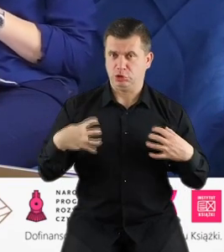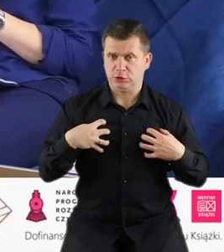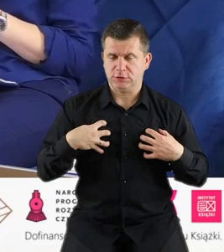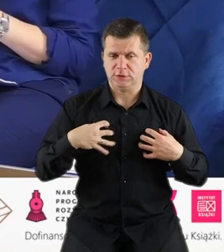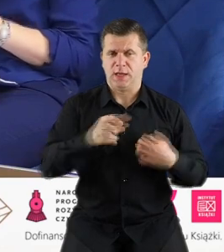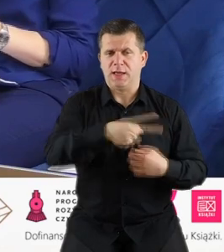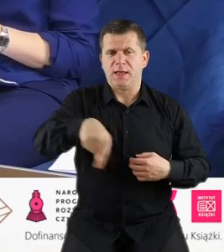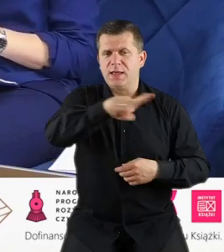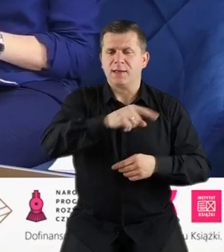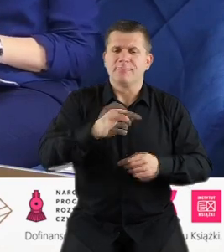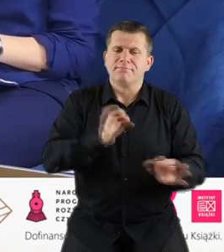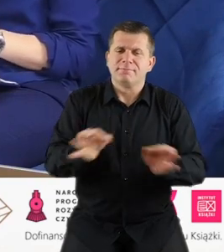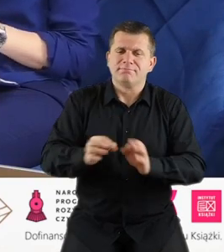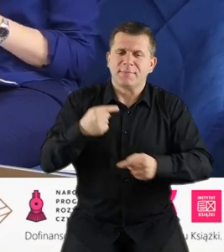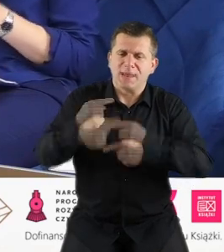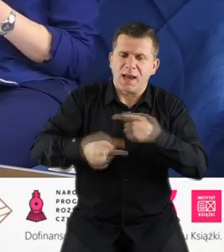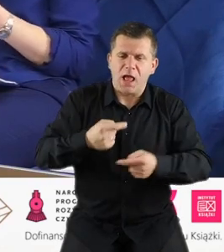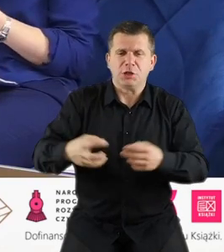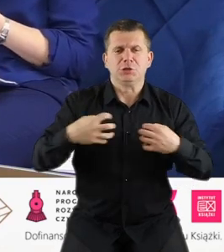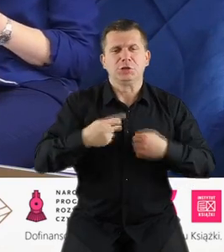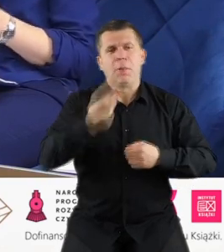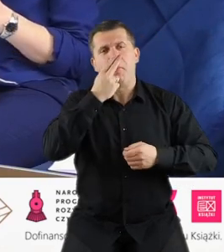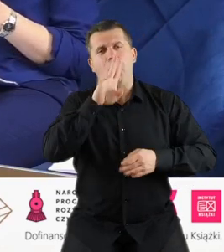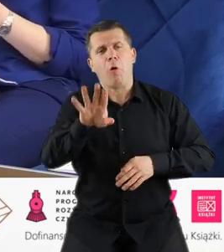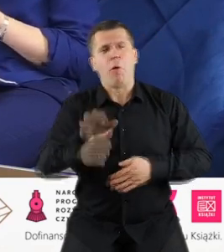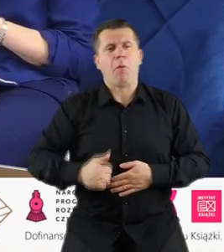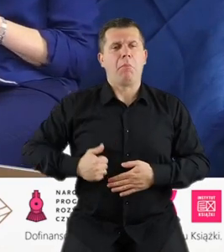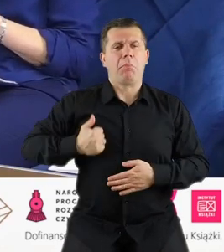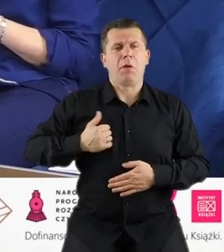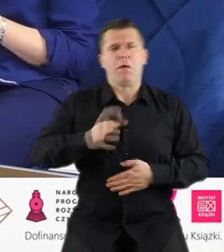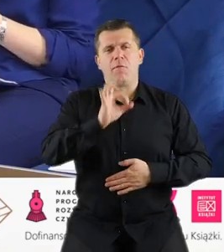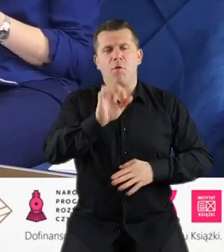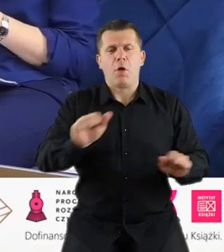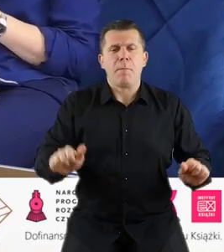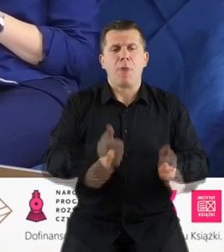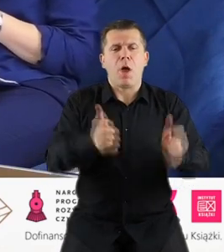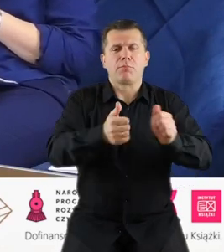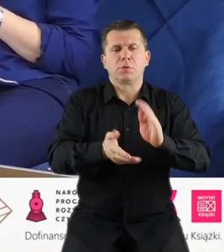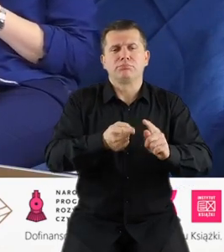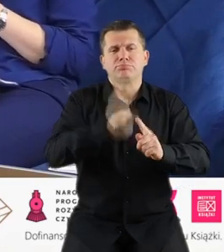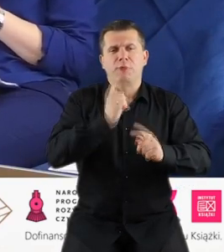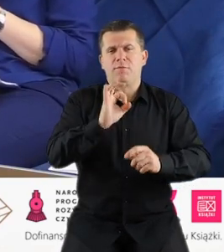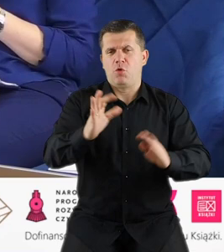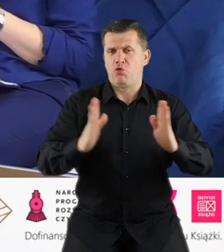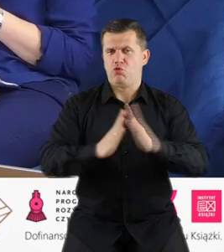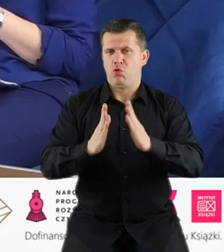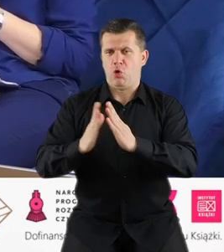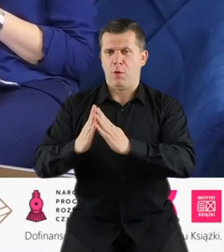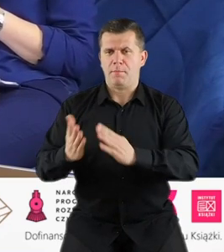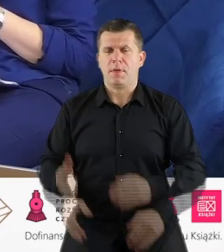ich tradycje, ich takie życie na pokaz, wystawianie chociażby sobie pomników przed obejściami.